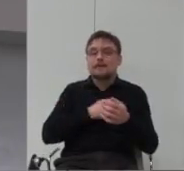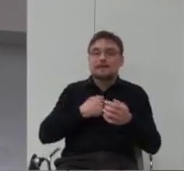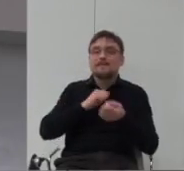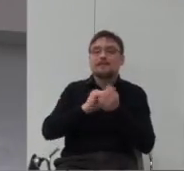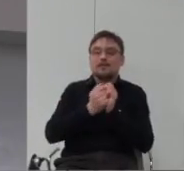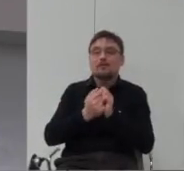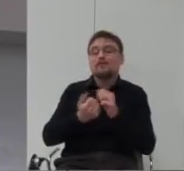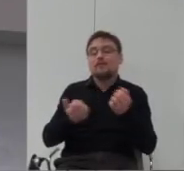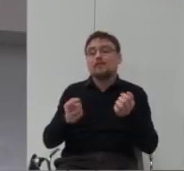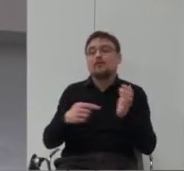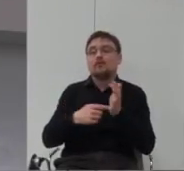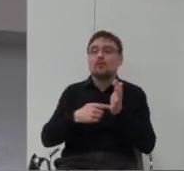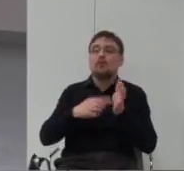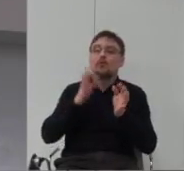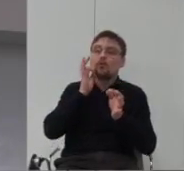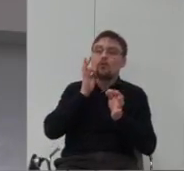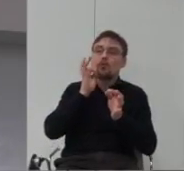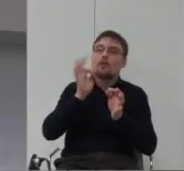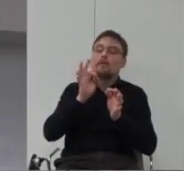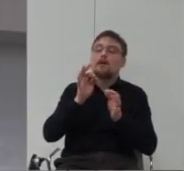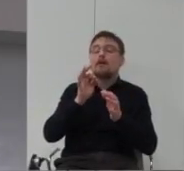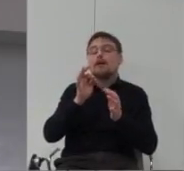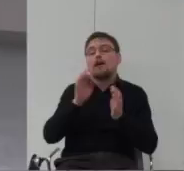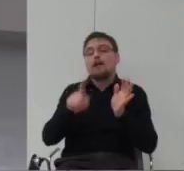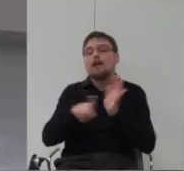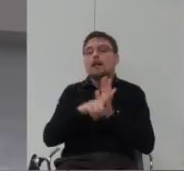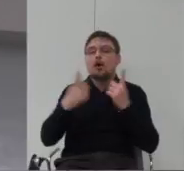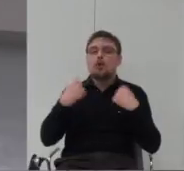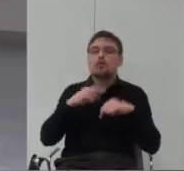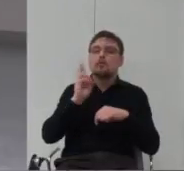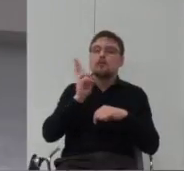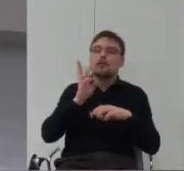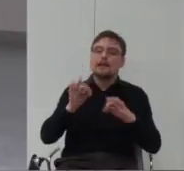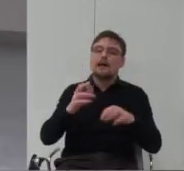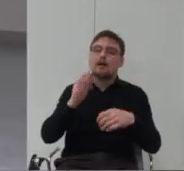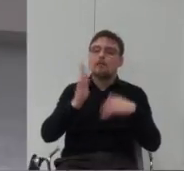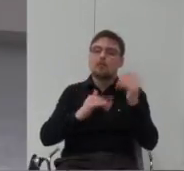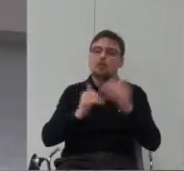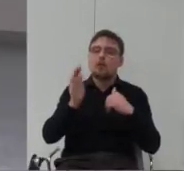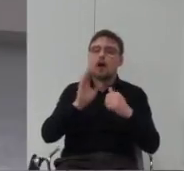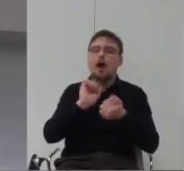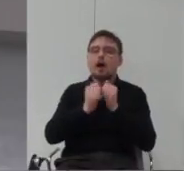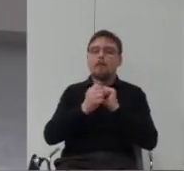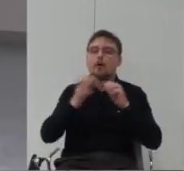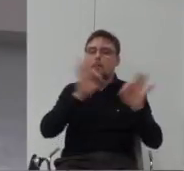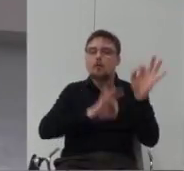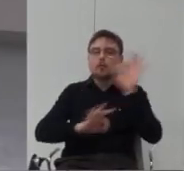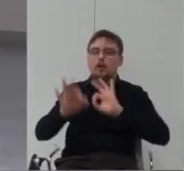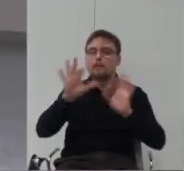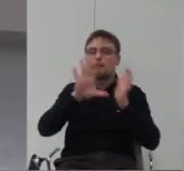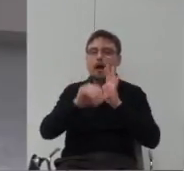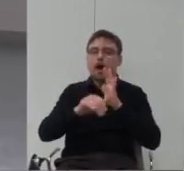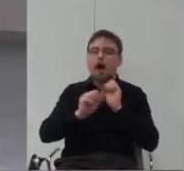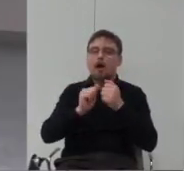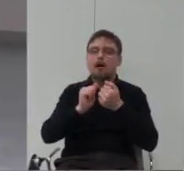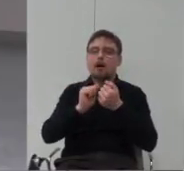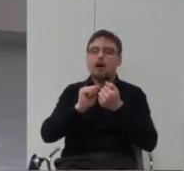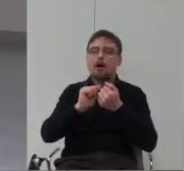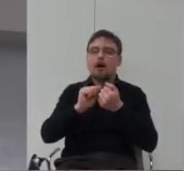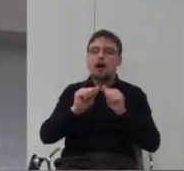może to są też pewne podpowiedzi dla budujących czy rewitalizujących miasta